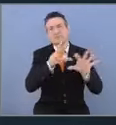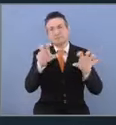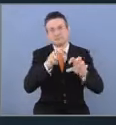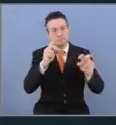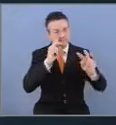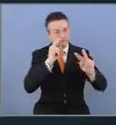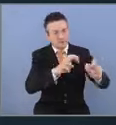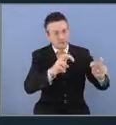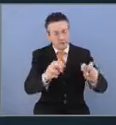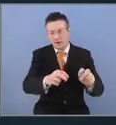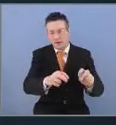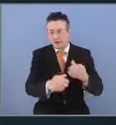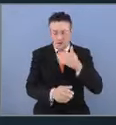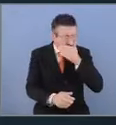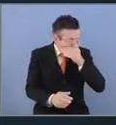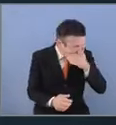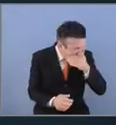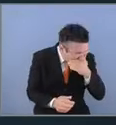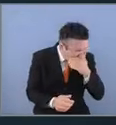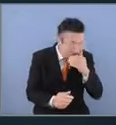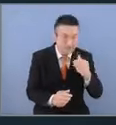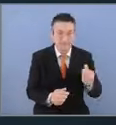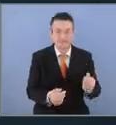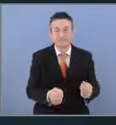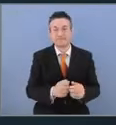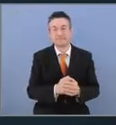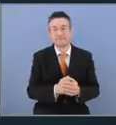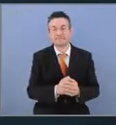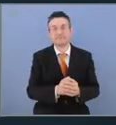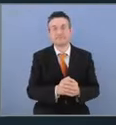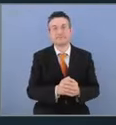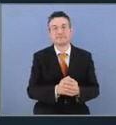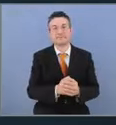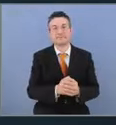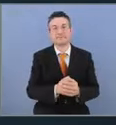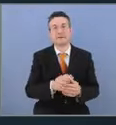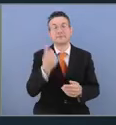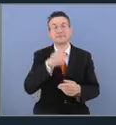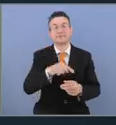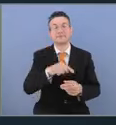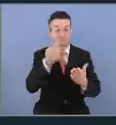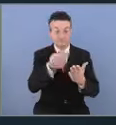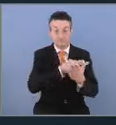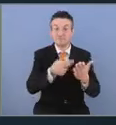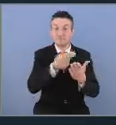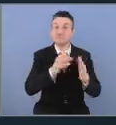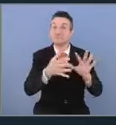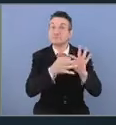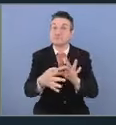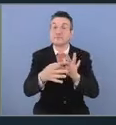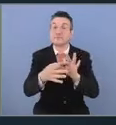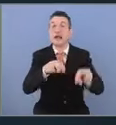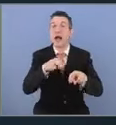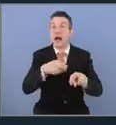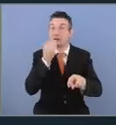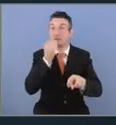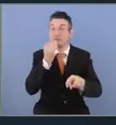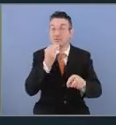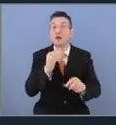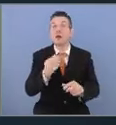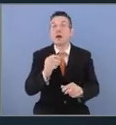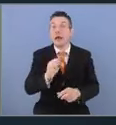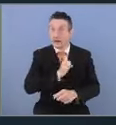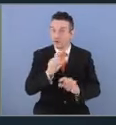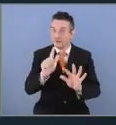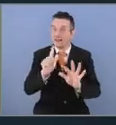ricercatrici con diversi progetti sul settore agri-food, e pubblicheremo, credo già la settimana prossima, il nuovo bando